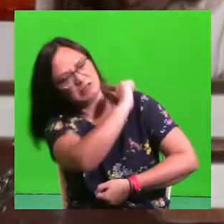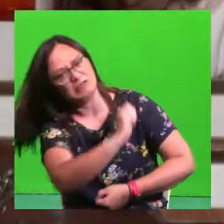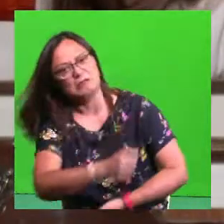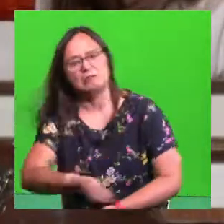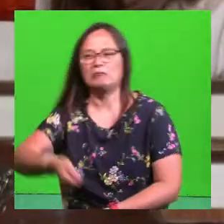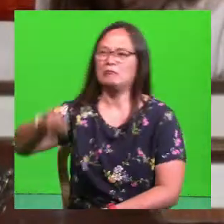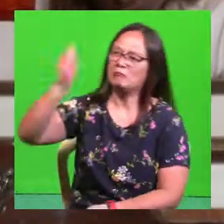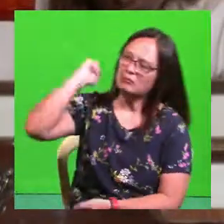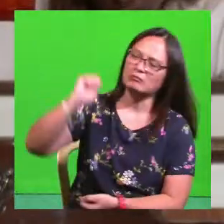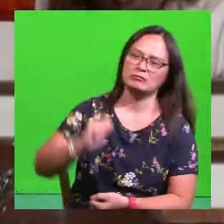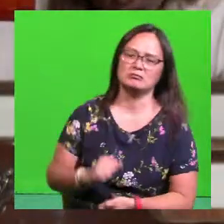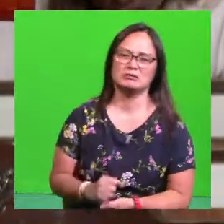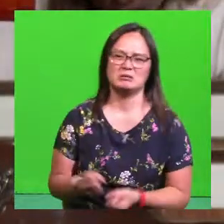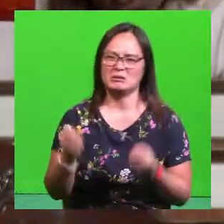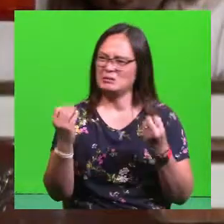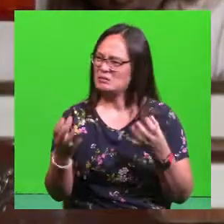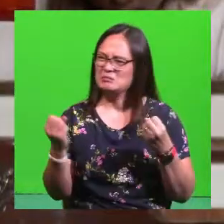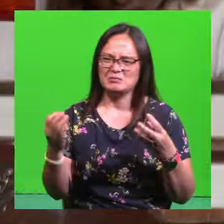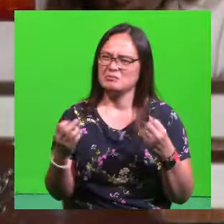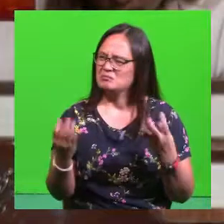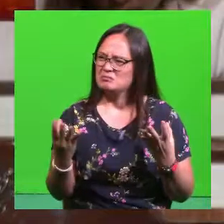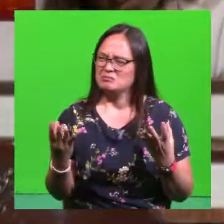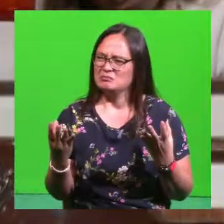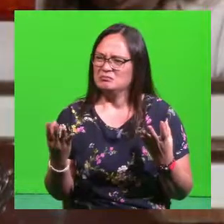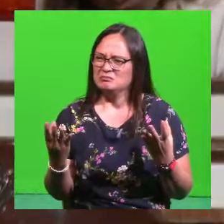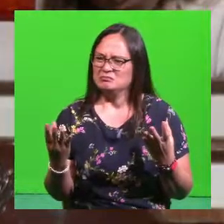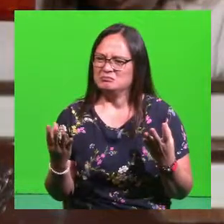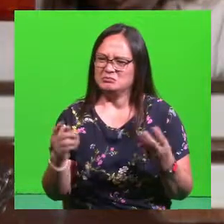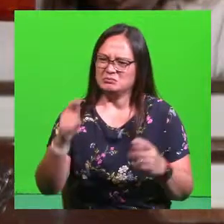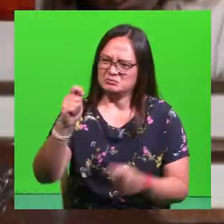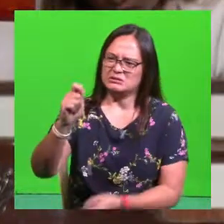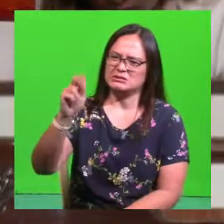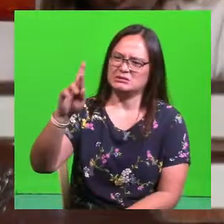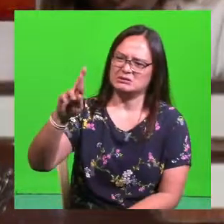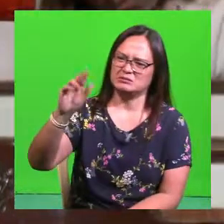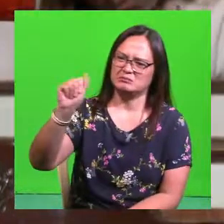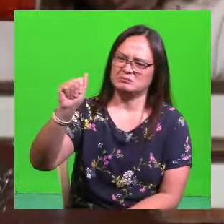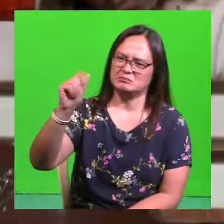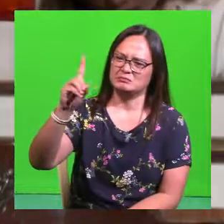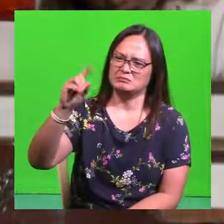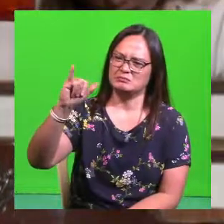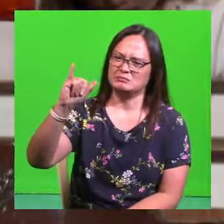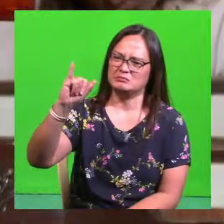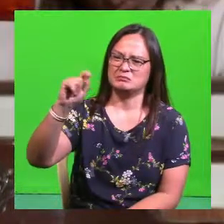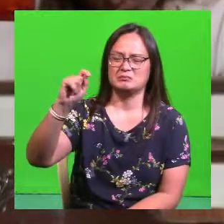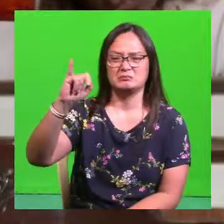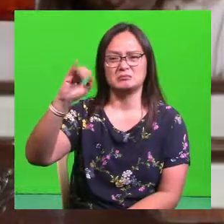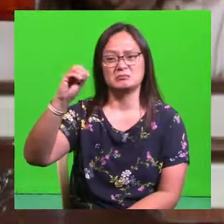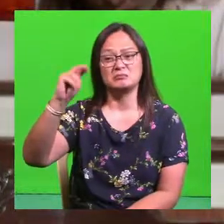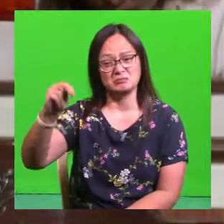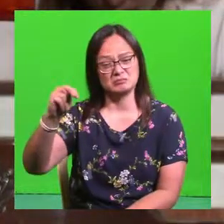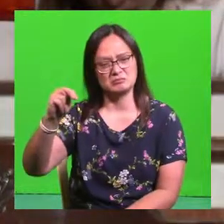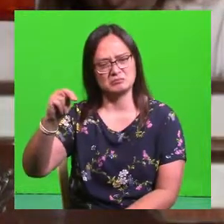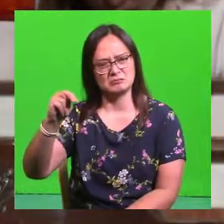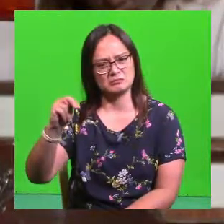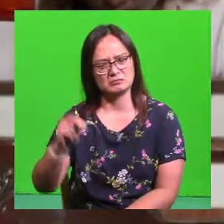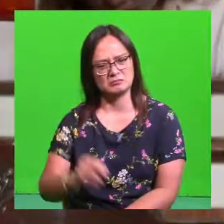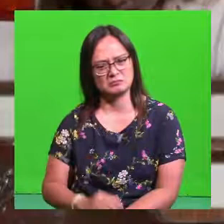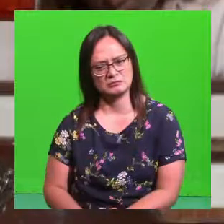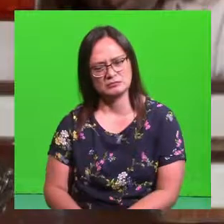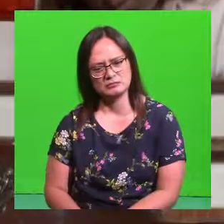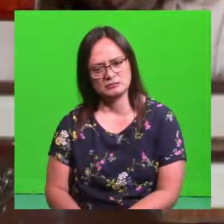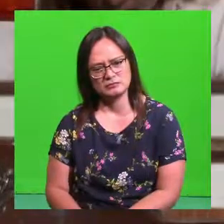kaugalian at mga tradisyon. Mga kapatid, let me say this and say this clearly. Hindi po